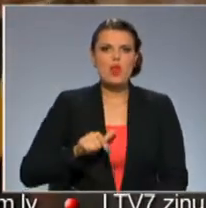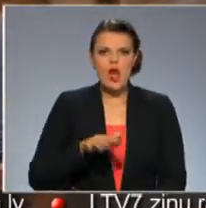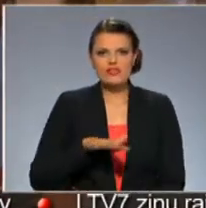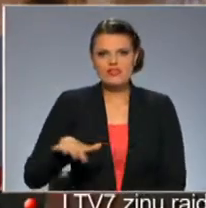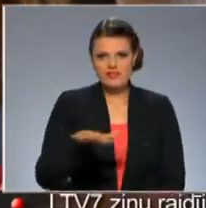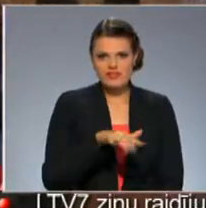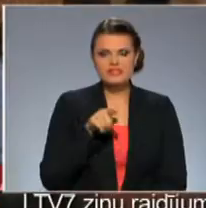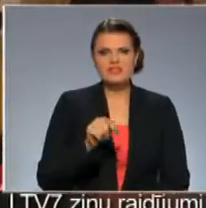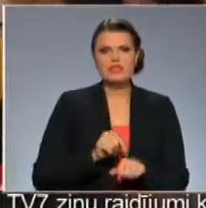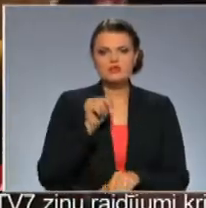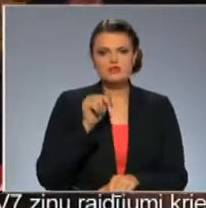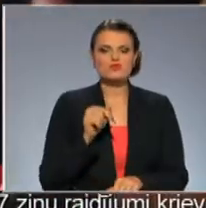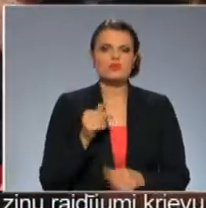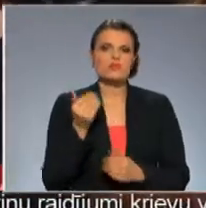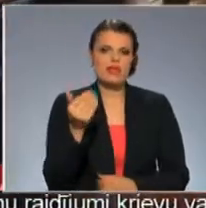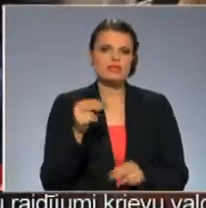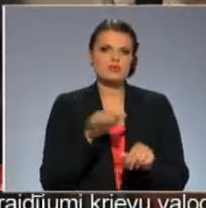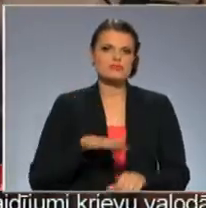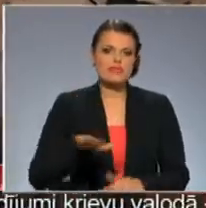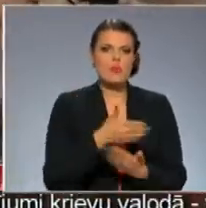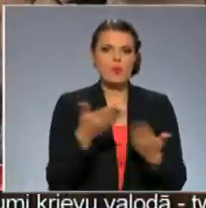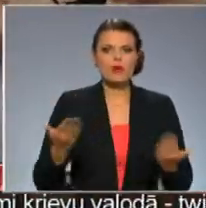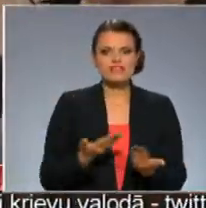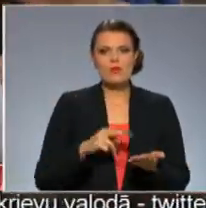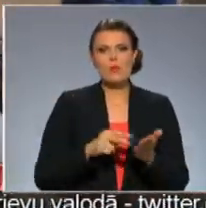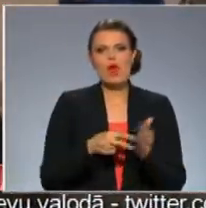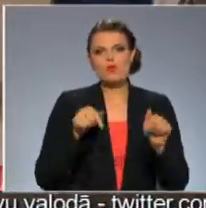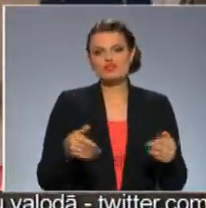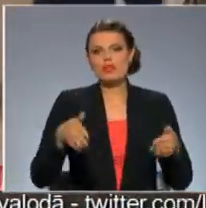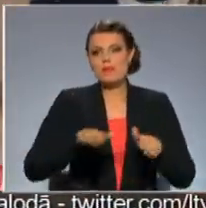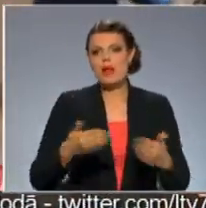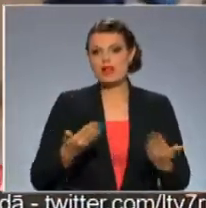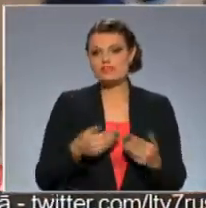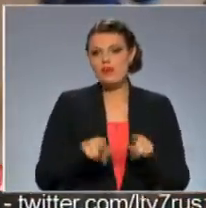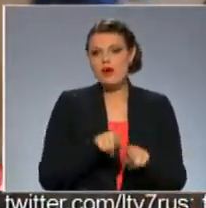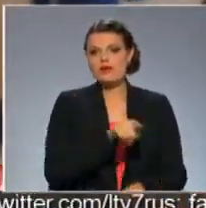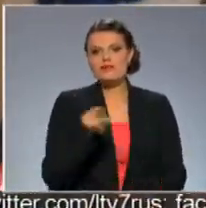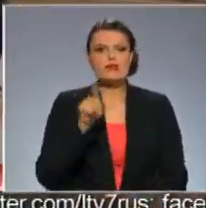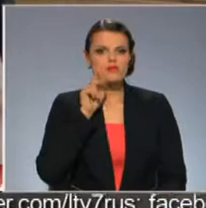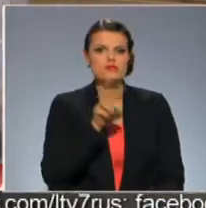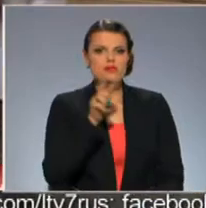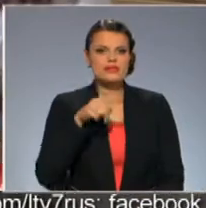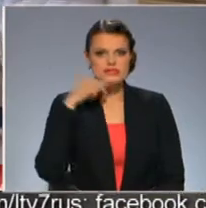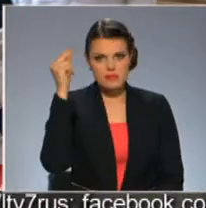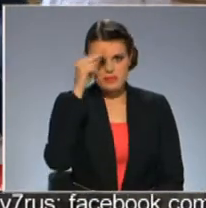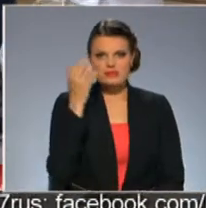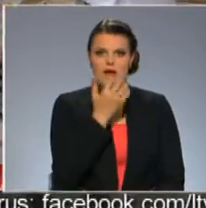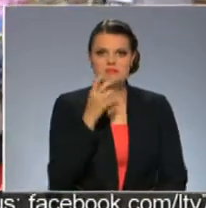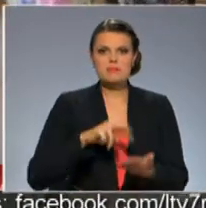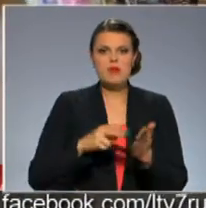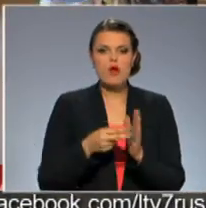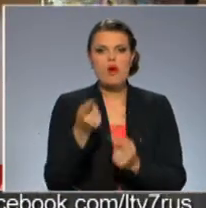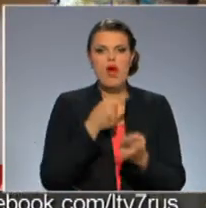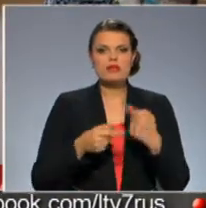piederību zemē, kurā dzīvo un arī savu dzīvi plāno šeit. Arī tie jaunieši, kuri vēlas iegūt izglītību ārzemēs, plāno atgriezties Latvijā,